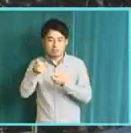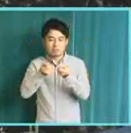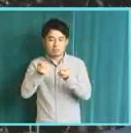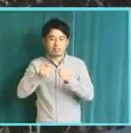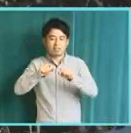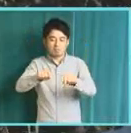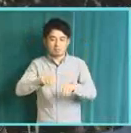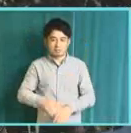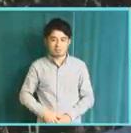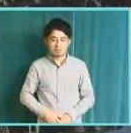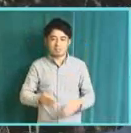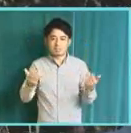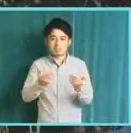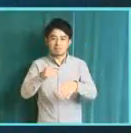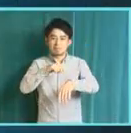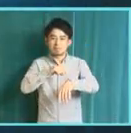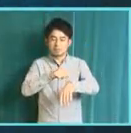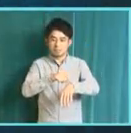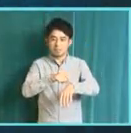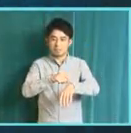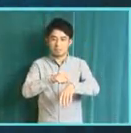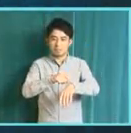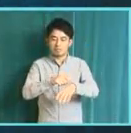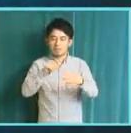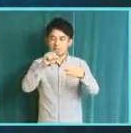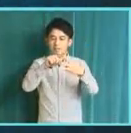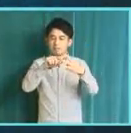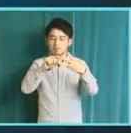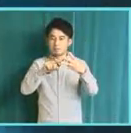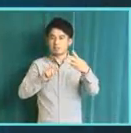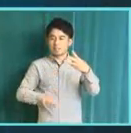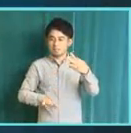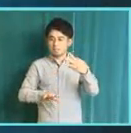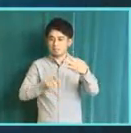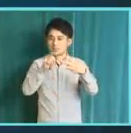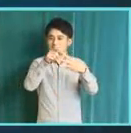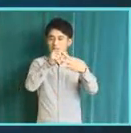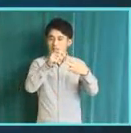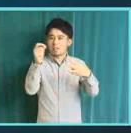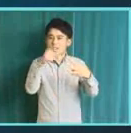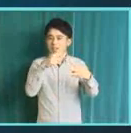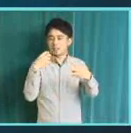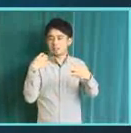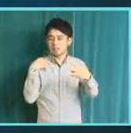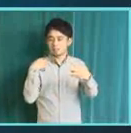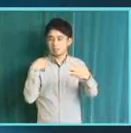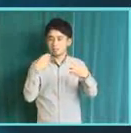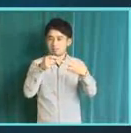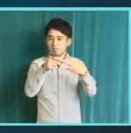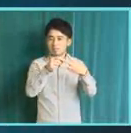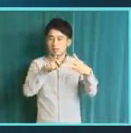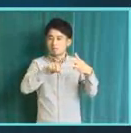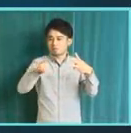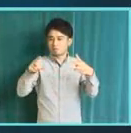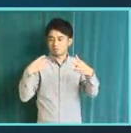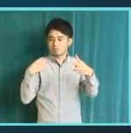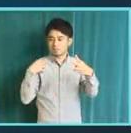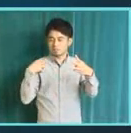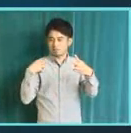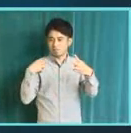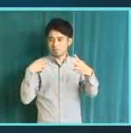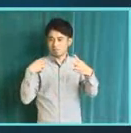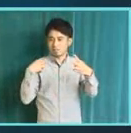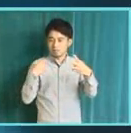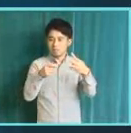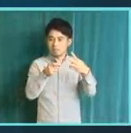務時間は午前7時から午後3時15分の早番、午前8時30分から午後5時15分まで